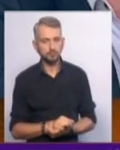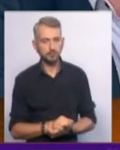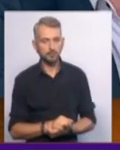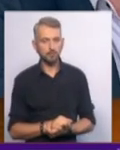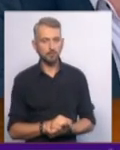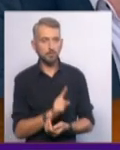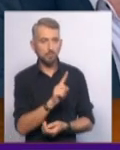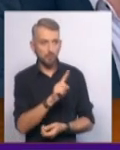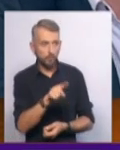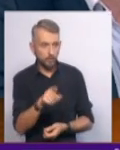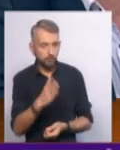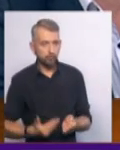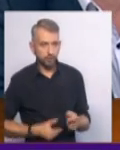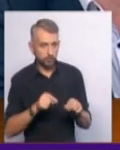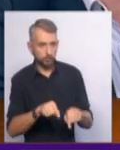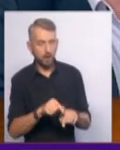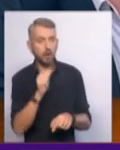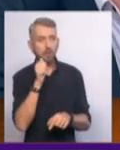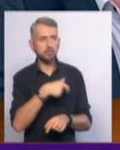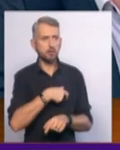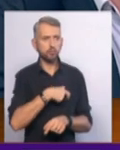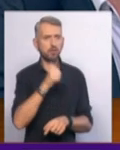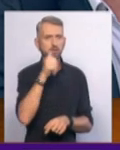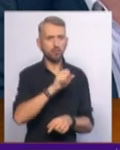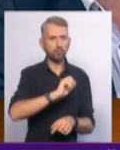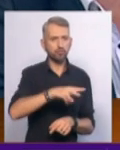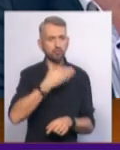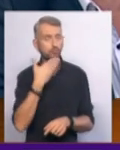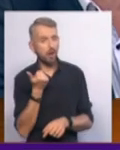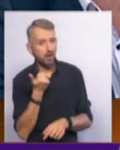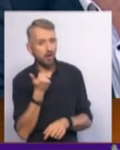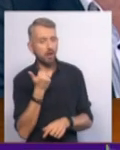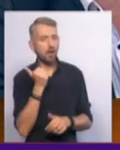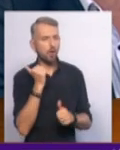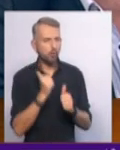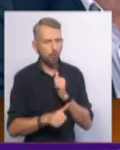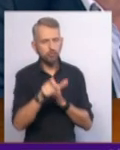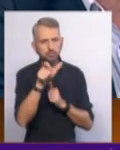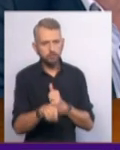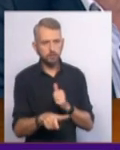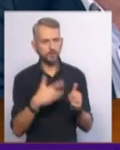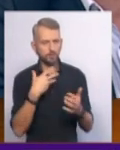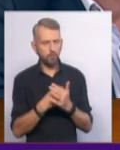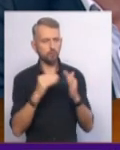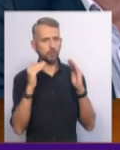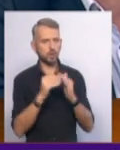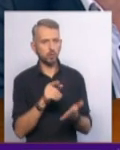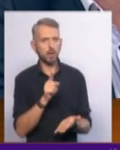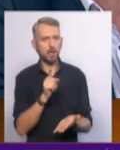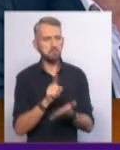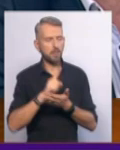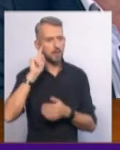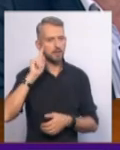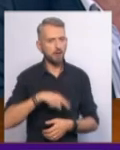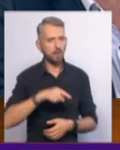Їм тут мешкати. Завтра є депутат, немає депутата. Кожен мешканець в своєму будинку має знати